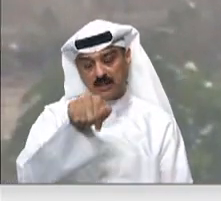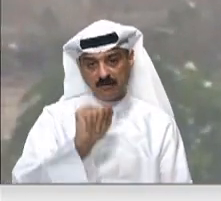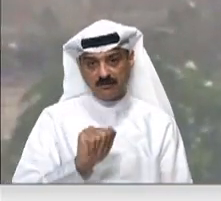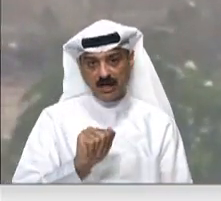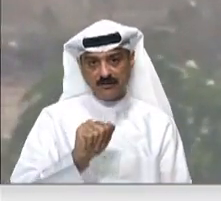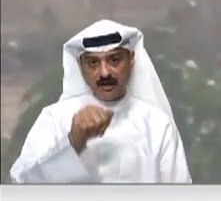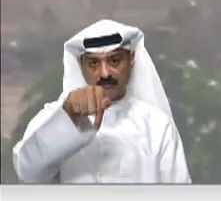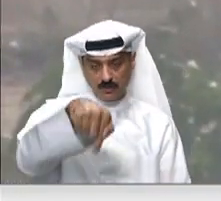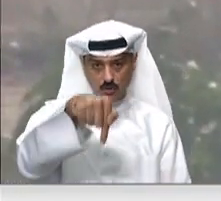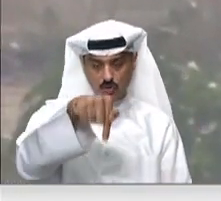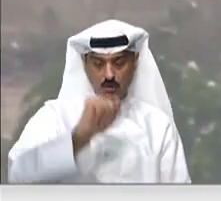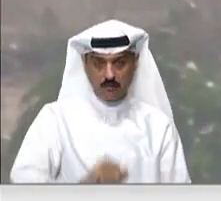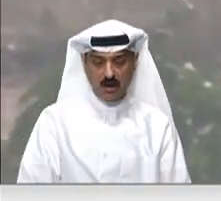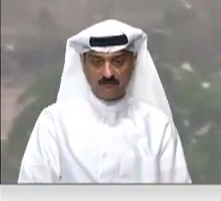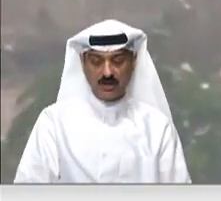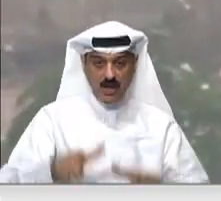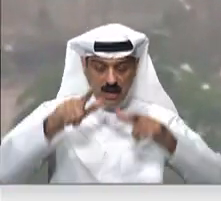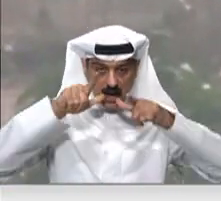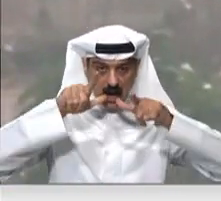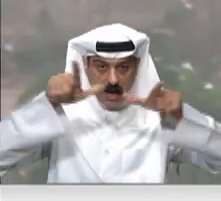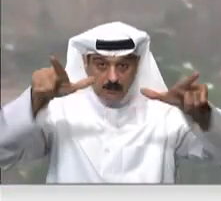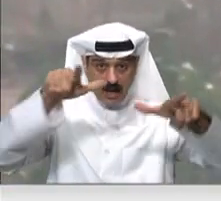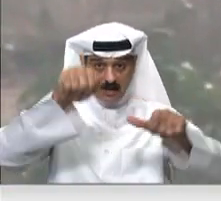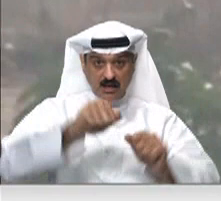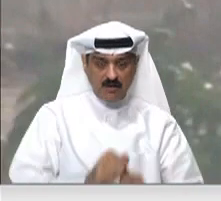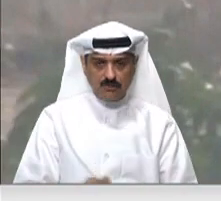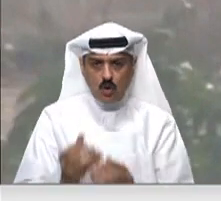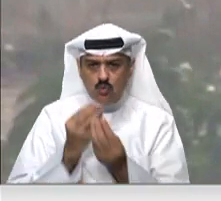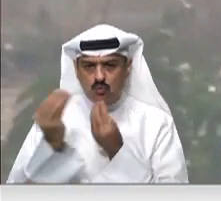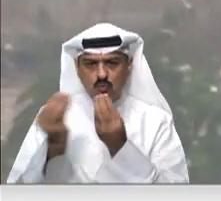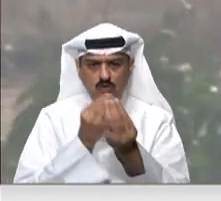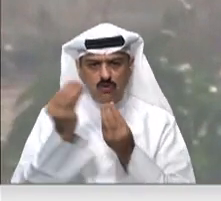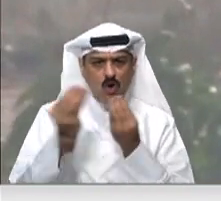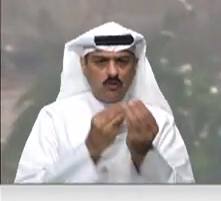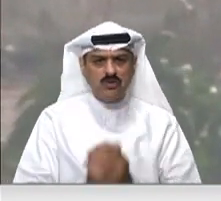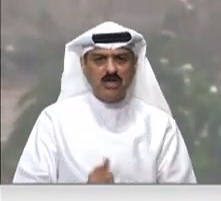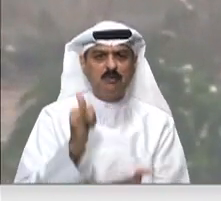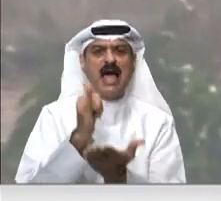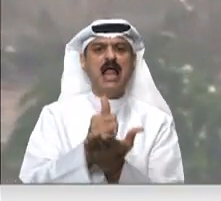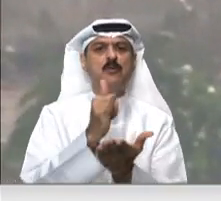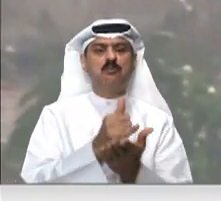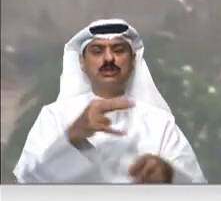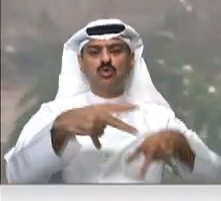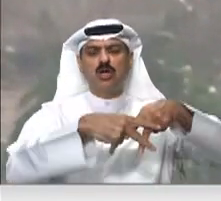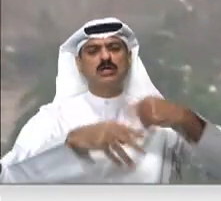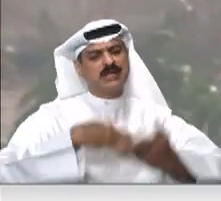الفلسطينية المحتلة لين هاستينغز إن مفاوضات جارية مع سلطات الاحتلال في